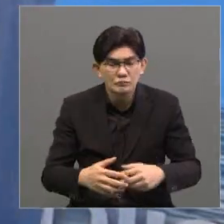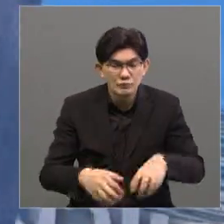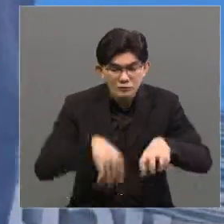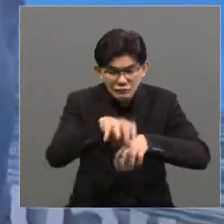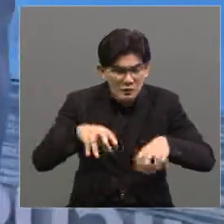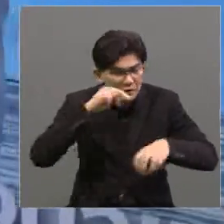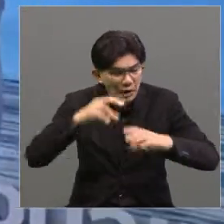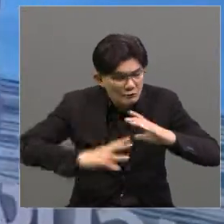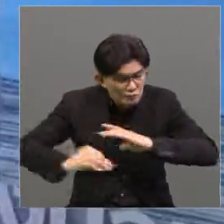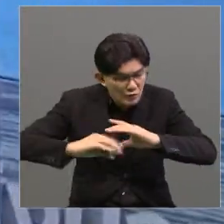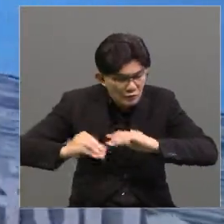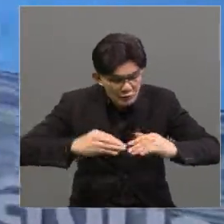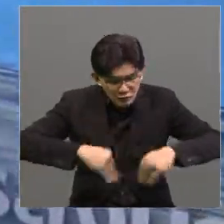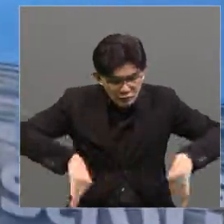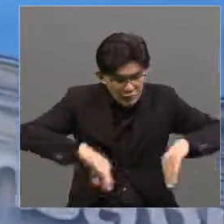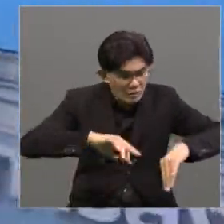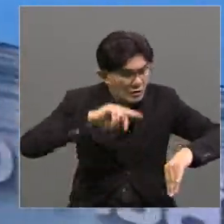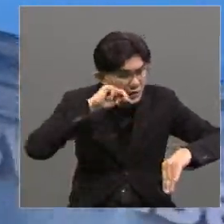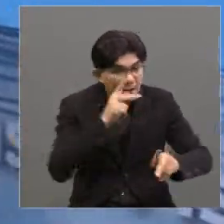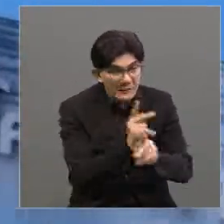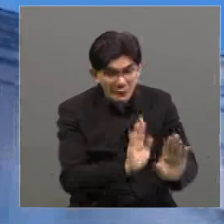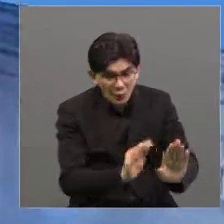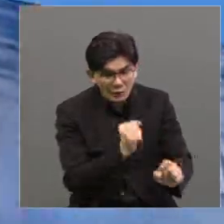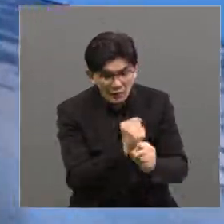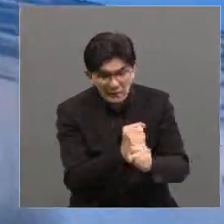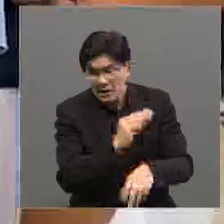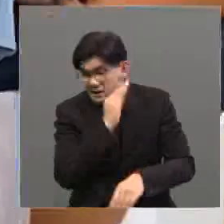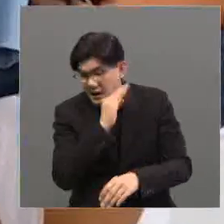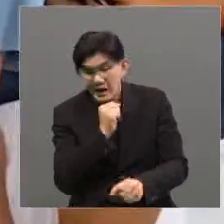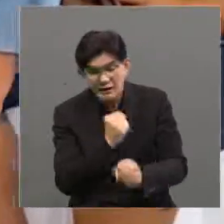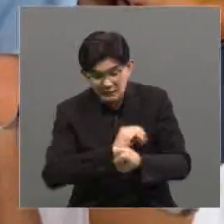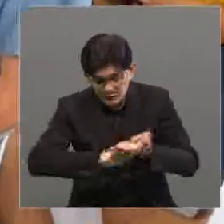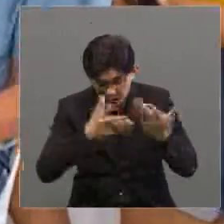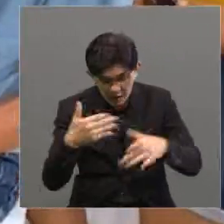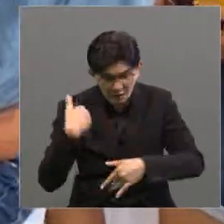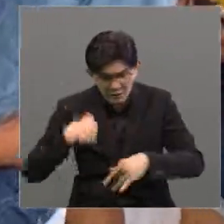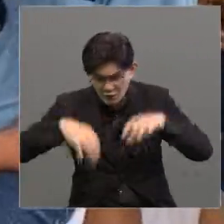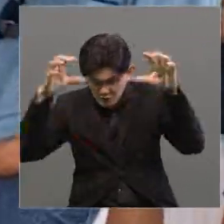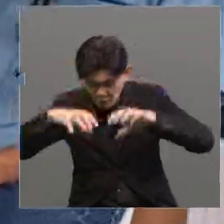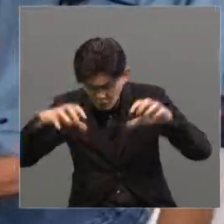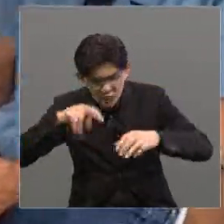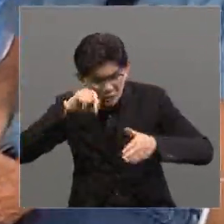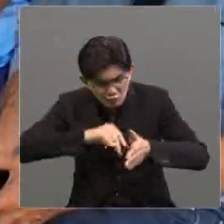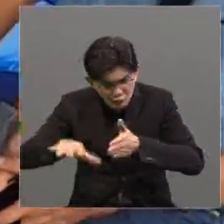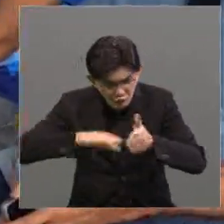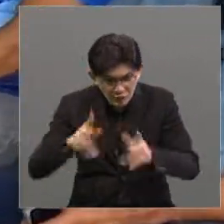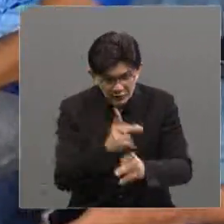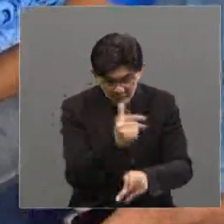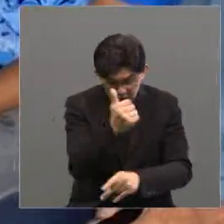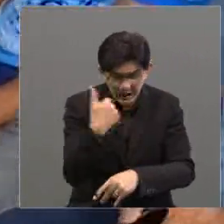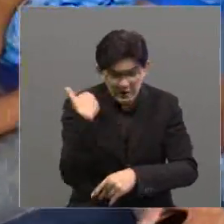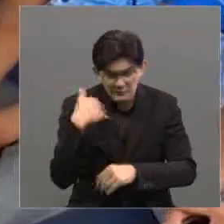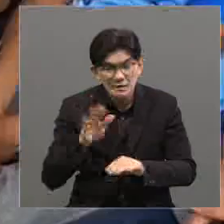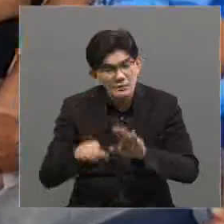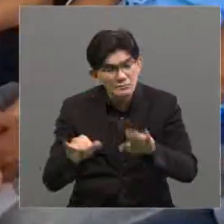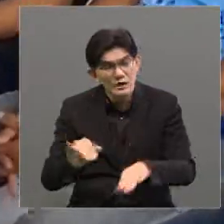ขุดลอกแก้มลิงหากดำเนินการแล้วเสร็จนะครับจะสามารถชะลอน้ำหลากในช่วงฤดูฝนได้ประมาณ 32,000 ไร่และสามารถ